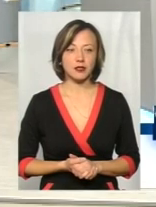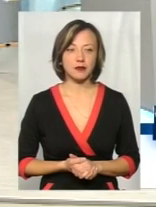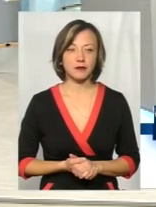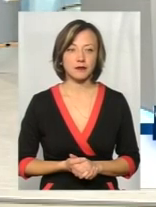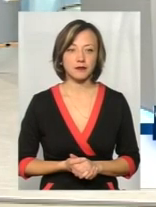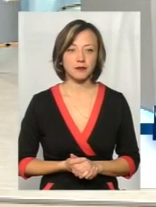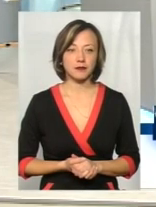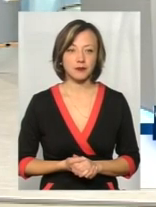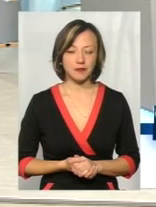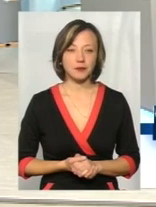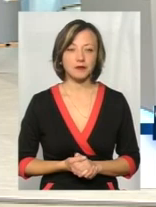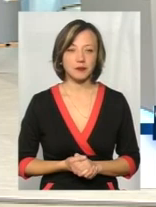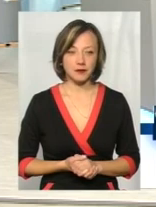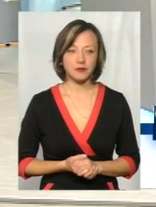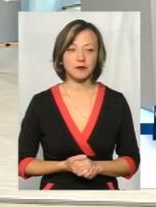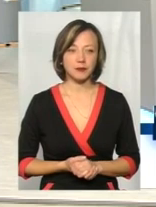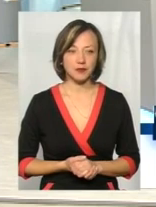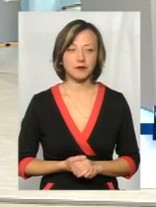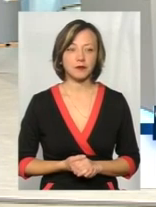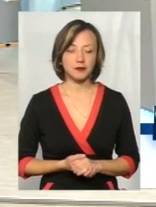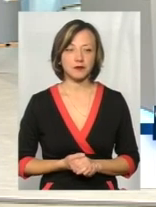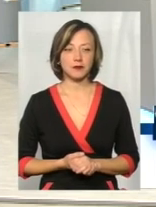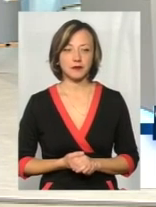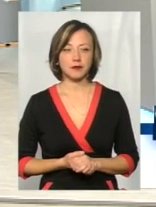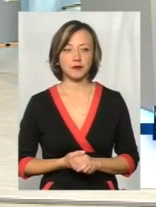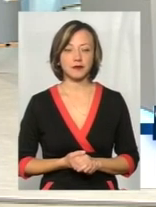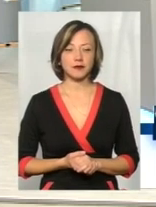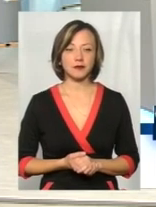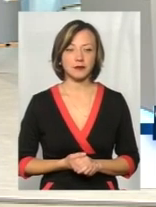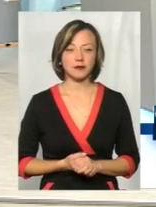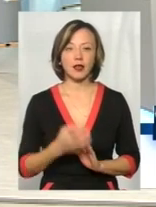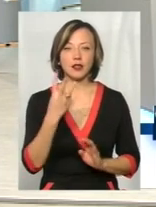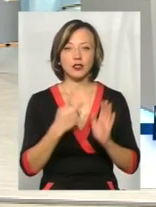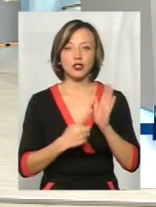років? Псоріаз 6 років? Чи маєте ви право отримати групу?